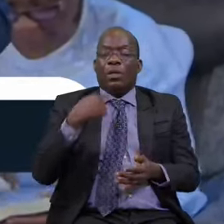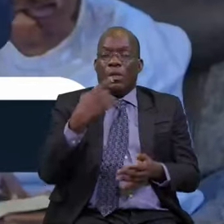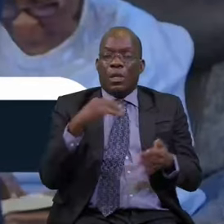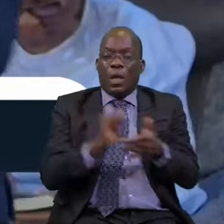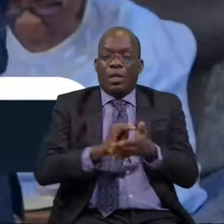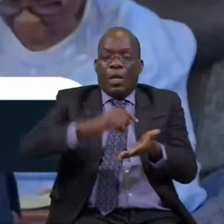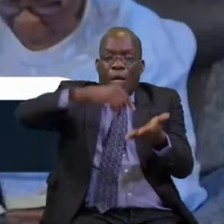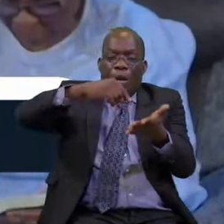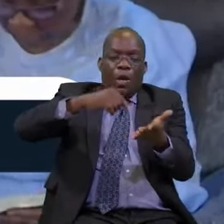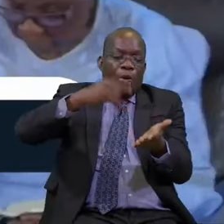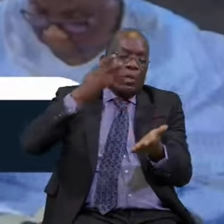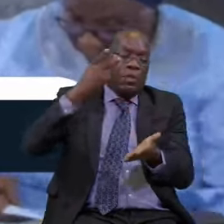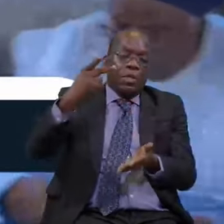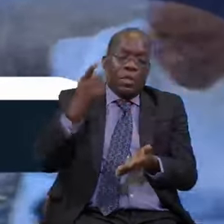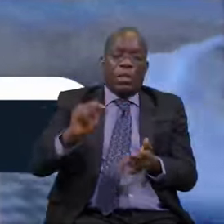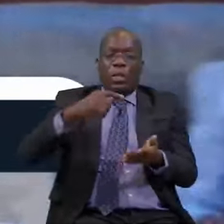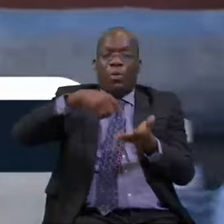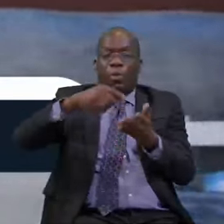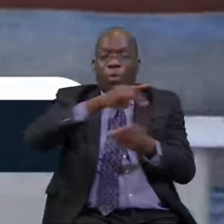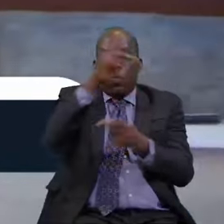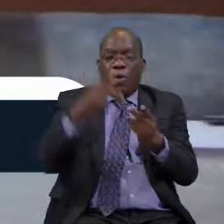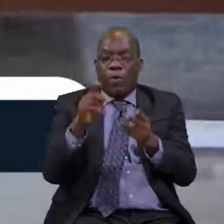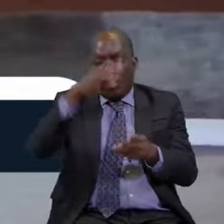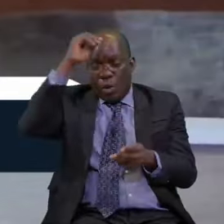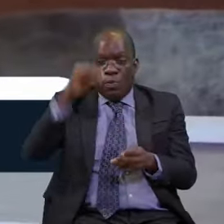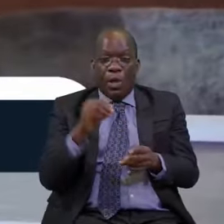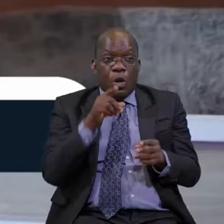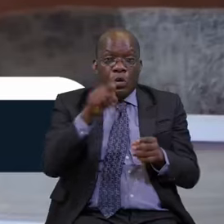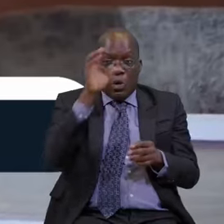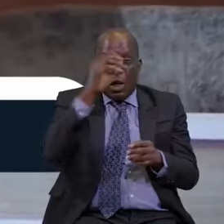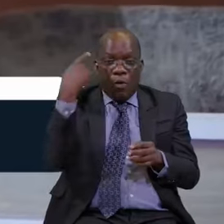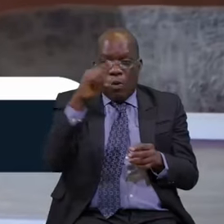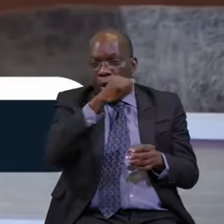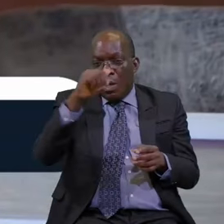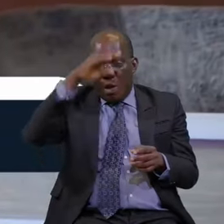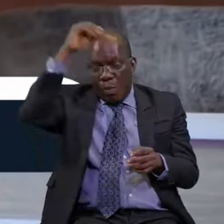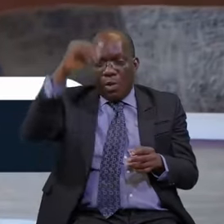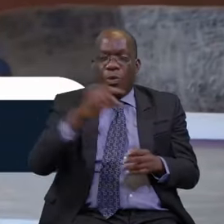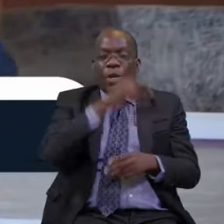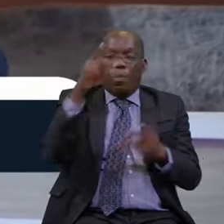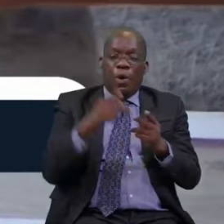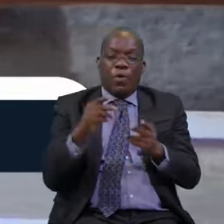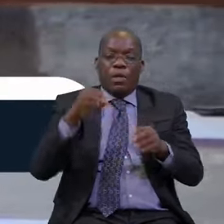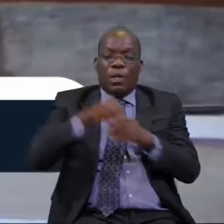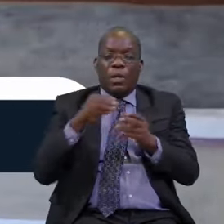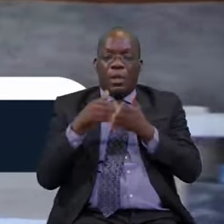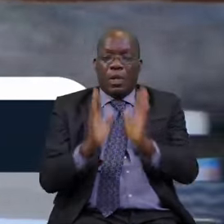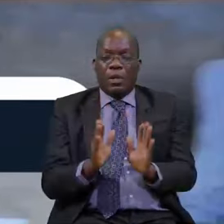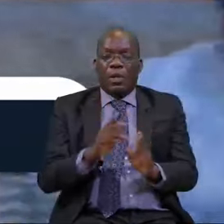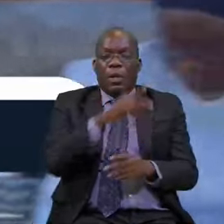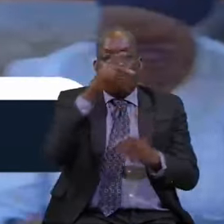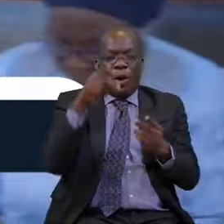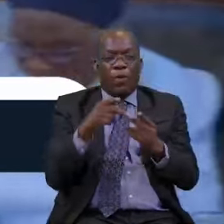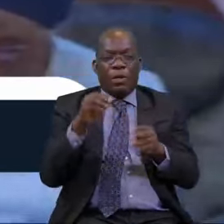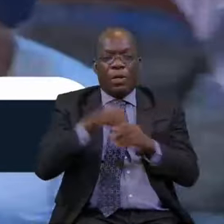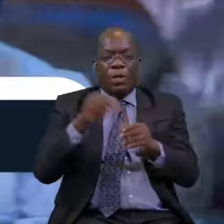Psaume 37, verset 37 dit, observe celui qui est intègre. Vous cherchez un homme intègre dans le leadership